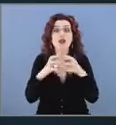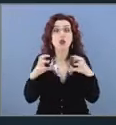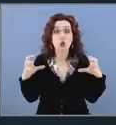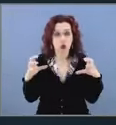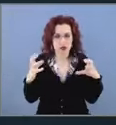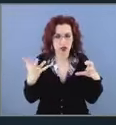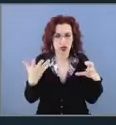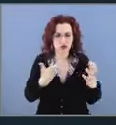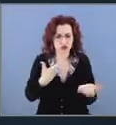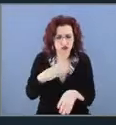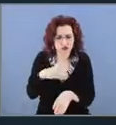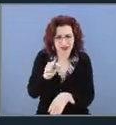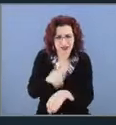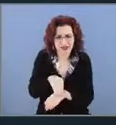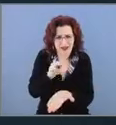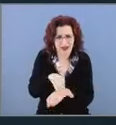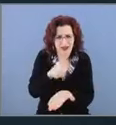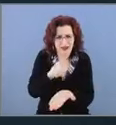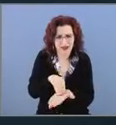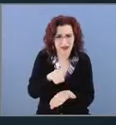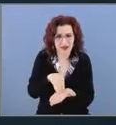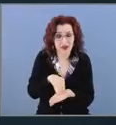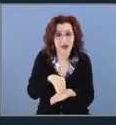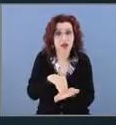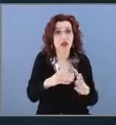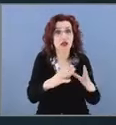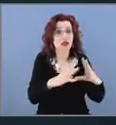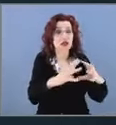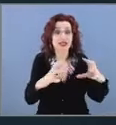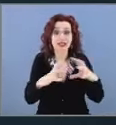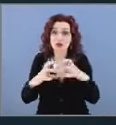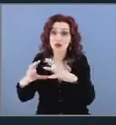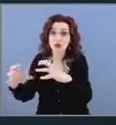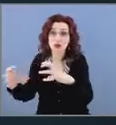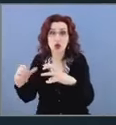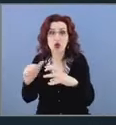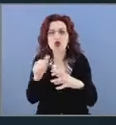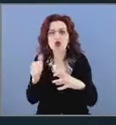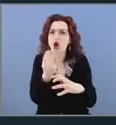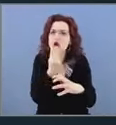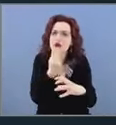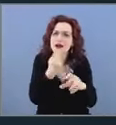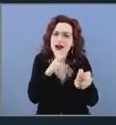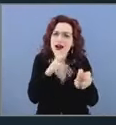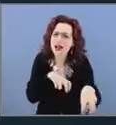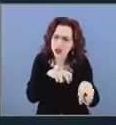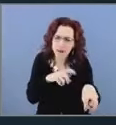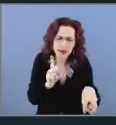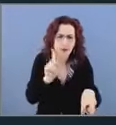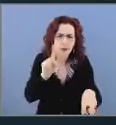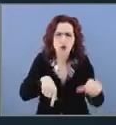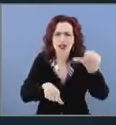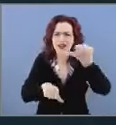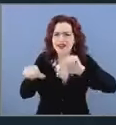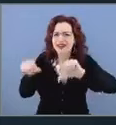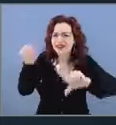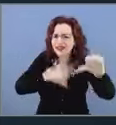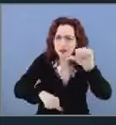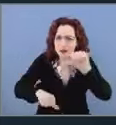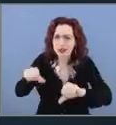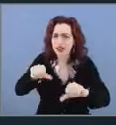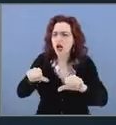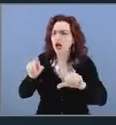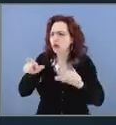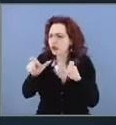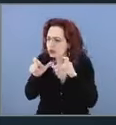non solo della sezione agroalimentare, ma bensì guardiamo anche al mondo della chimica, al mondo dell'energia, perché sono loro che poi